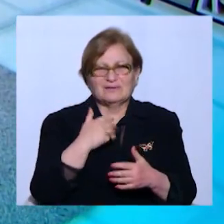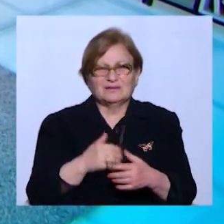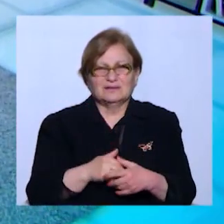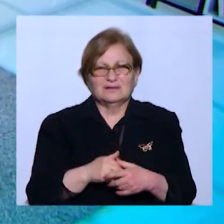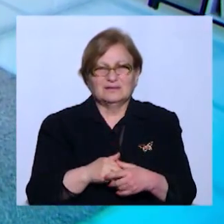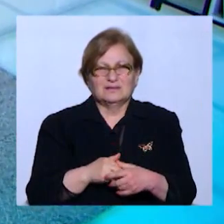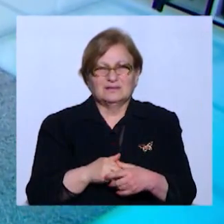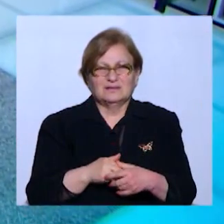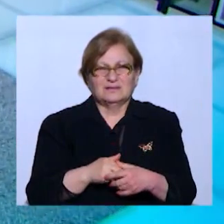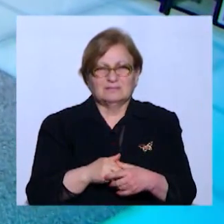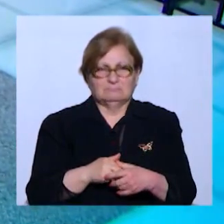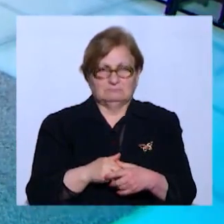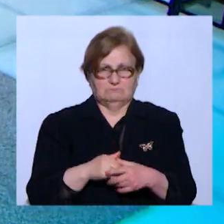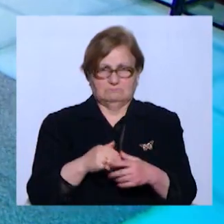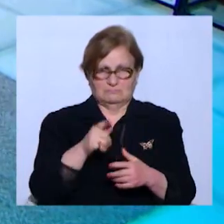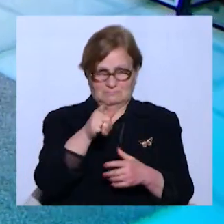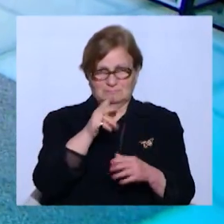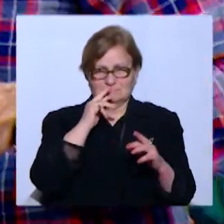უნდა. არა?